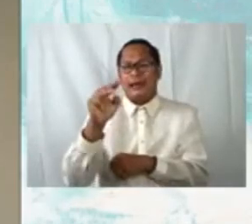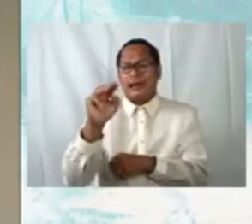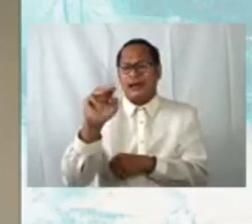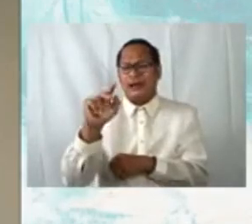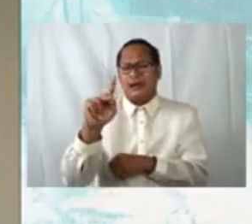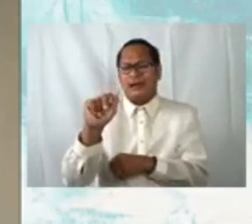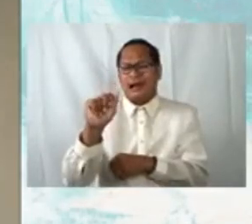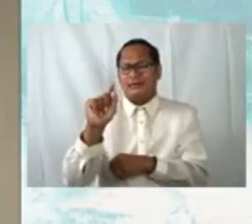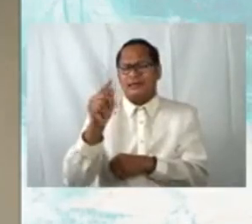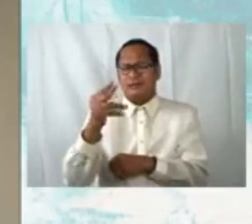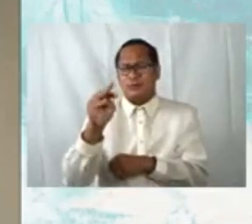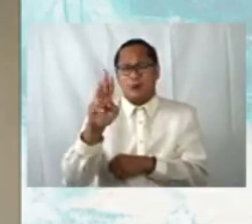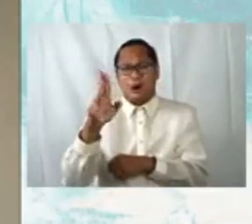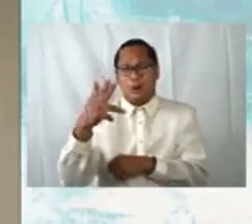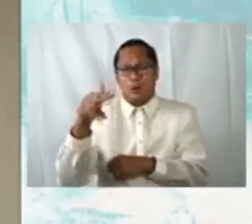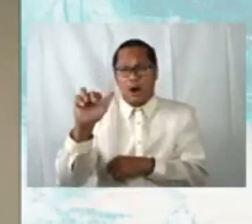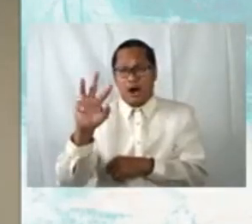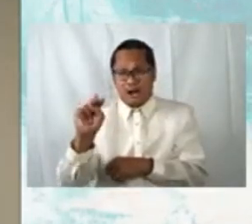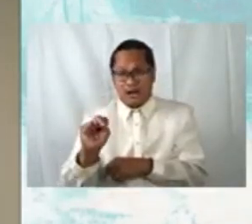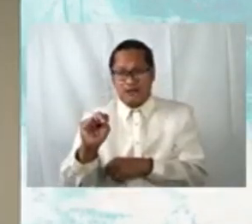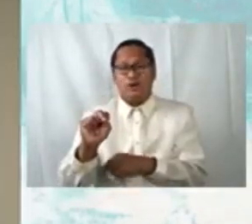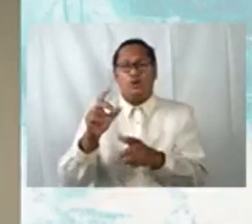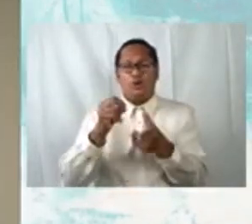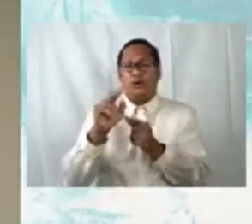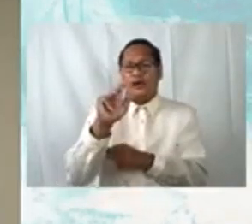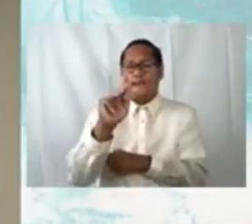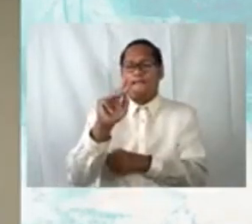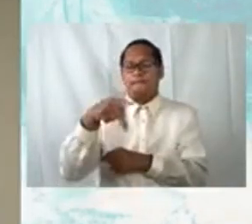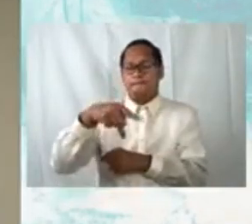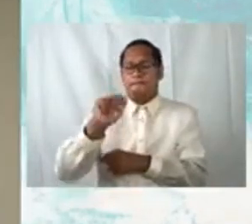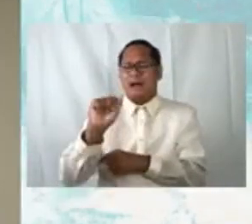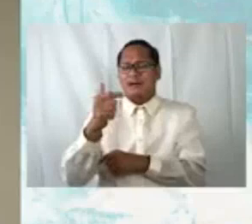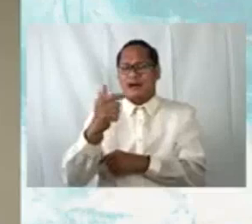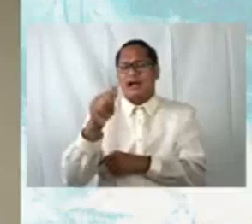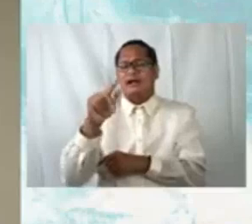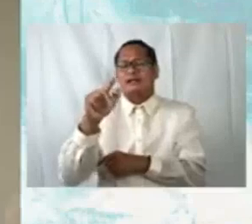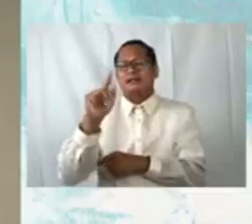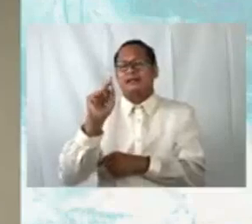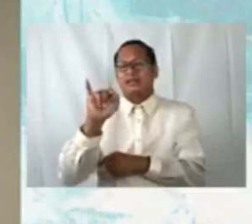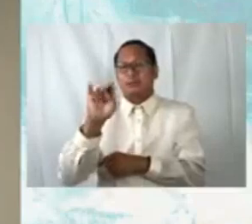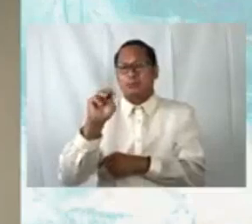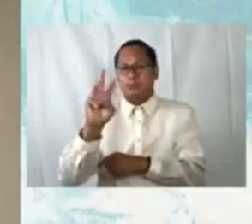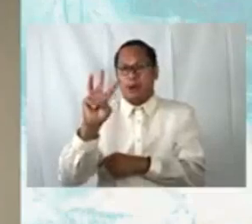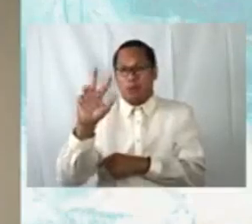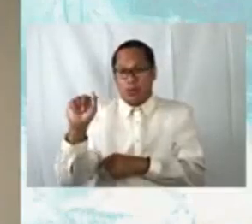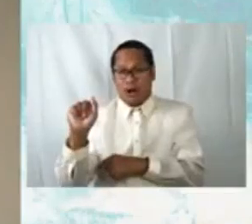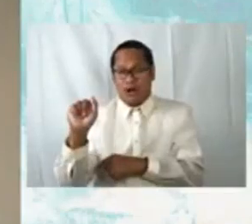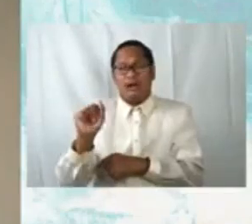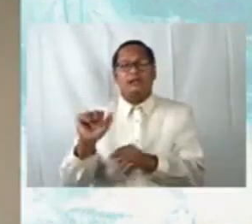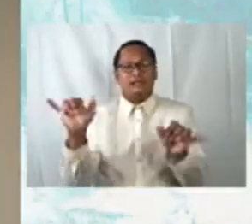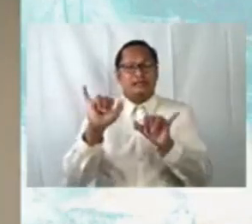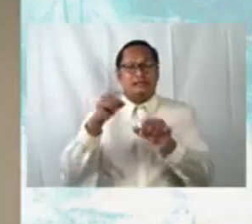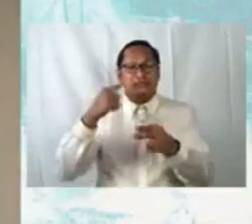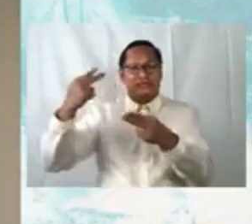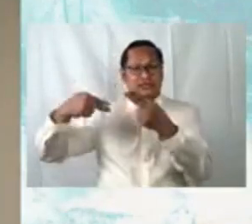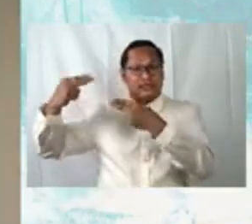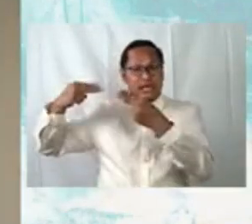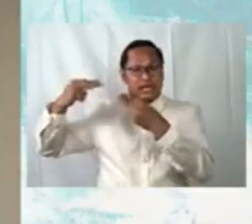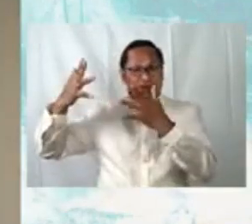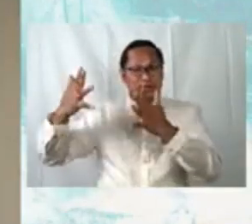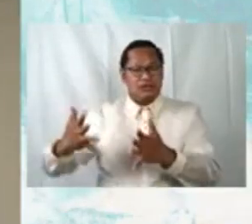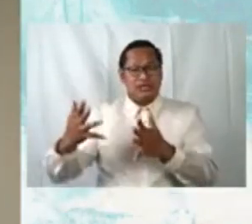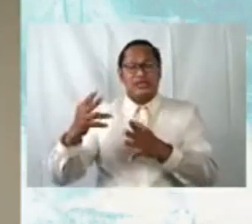Katimawaan. Pagkatimawa. Pero alam natin na sinabi rin niya ng historiador na si Nancy Kimwell